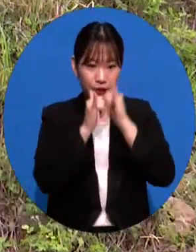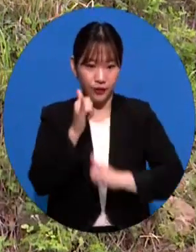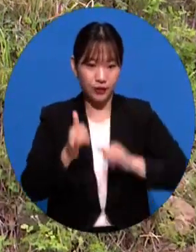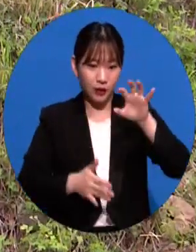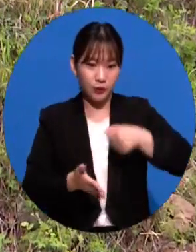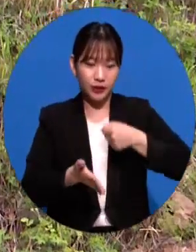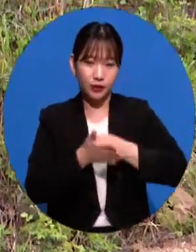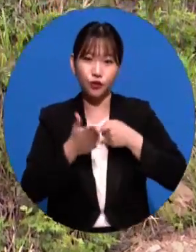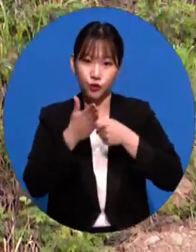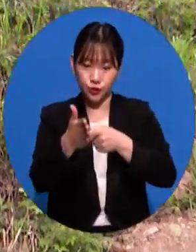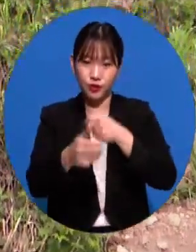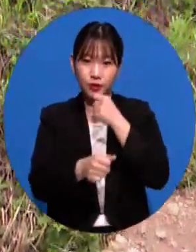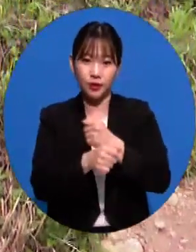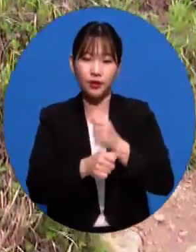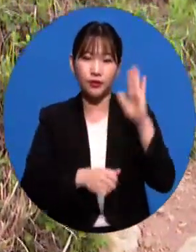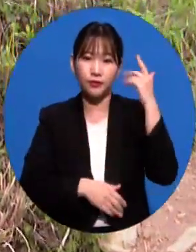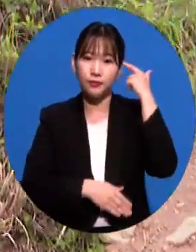지정을 추진하기로 했다고 밝혔습니다